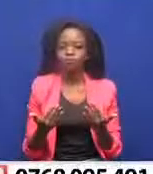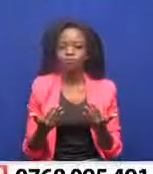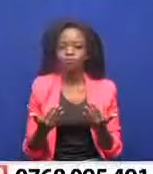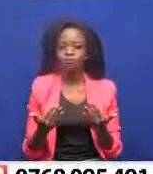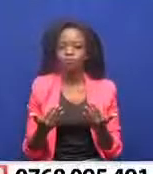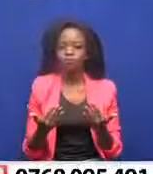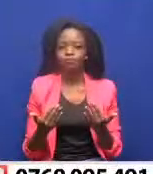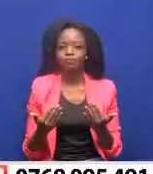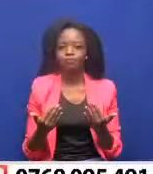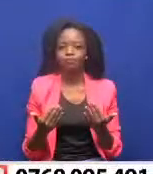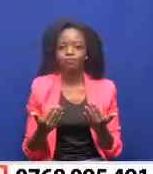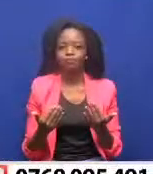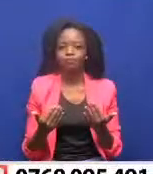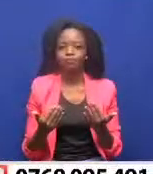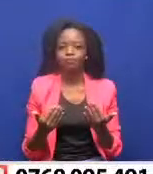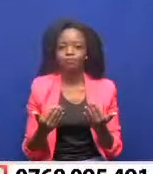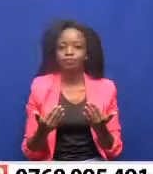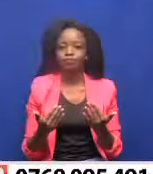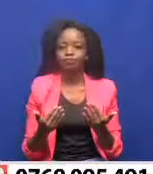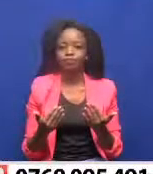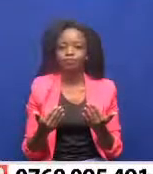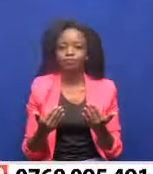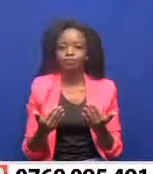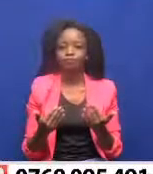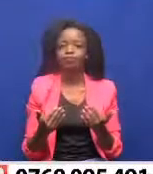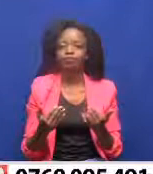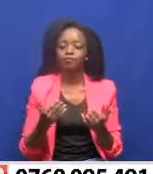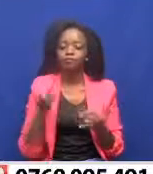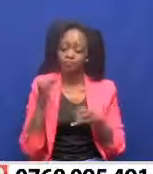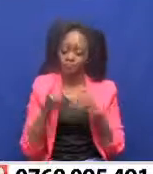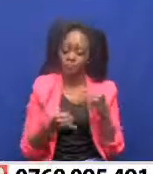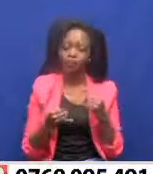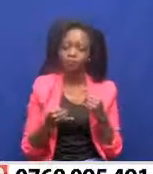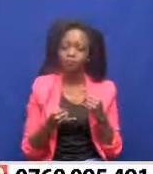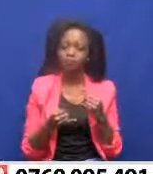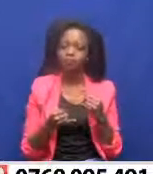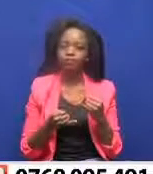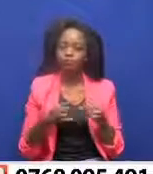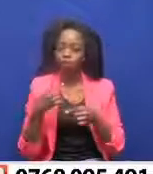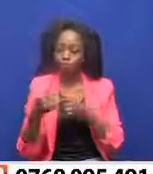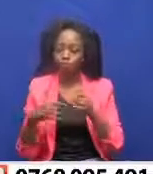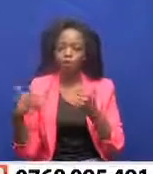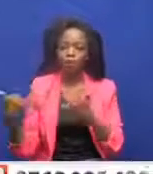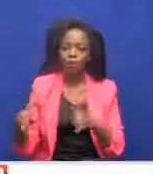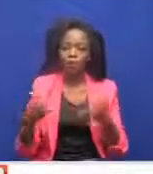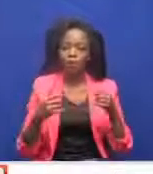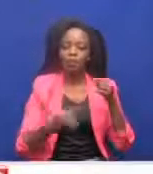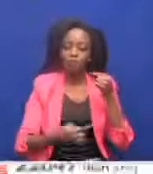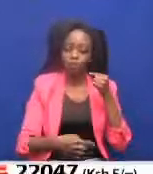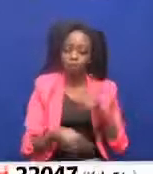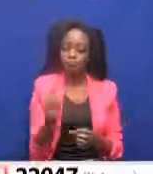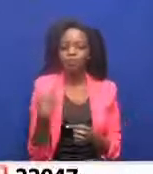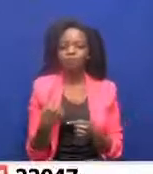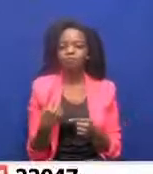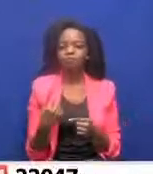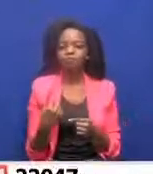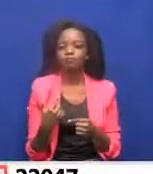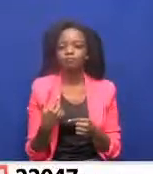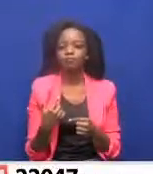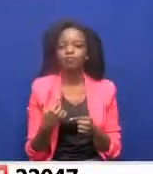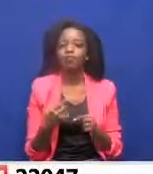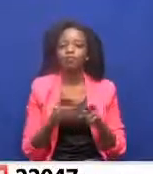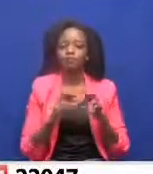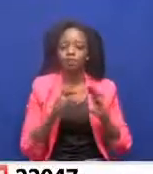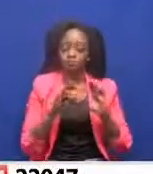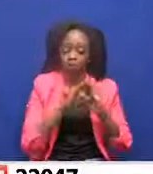hauwezi, yeah? Yeah. Hatimaye tukangana hivyo, tukaweza kushinda ligi. Ana tuliweka rekodi